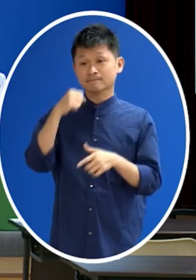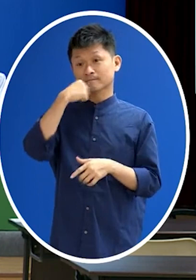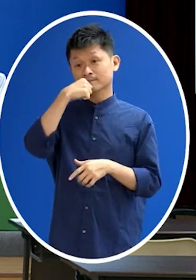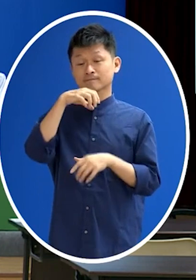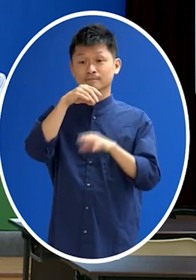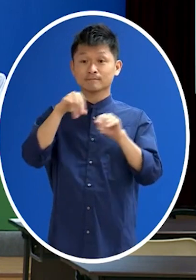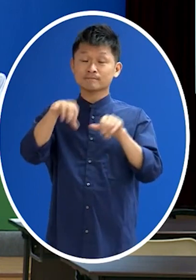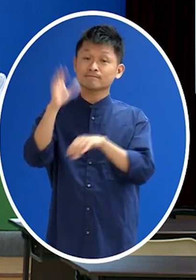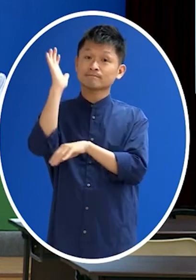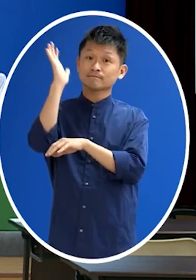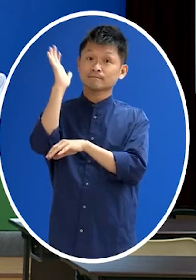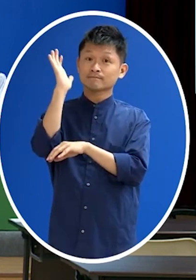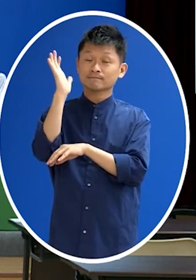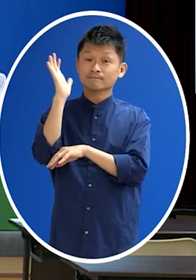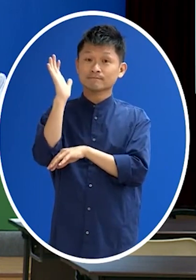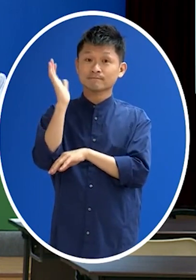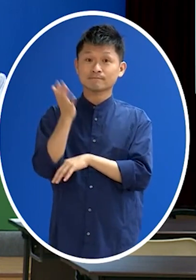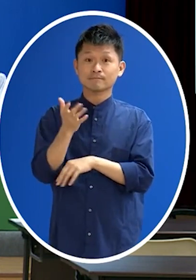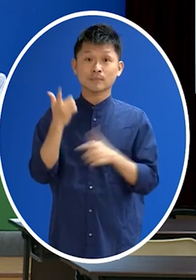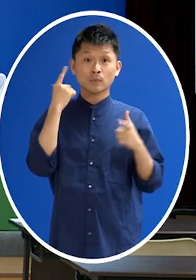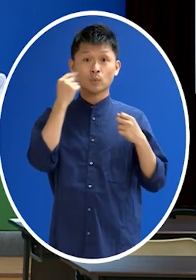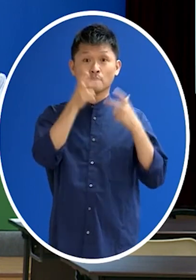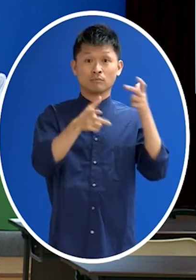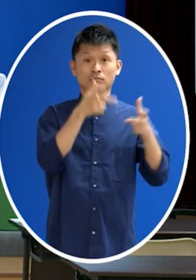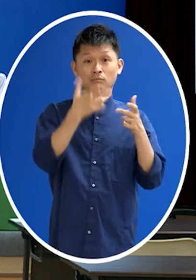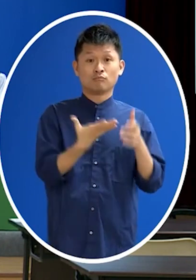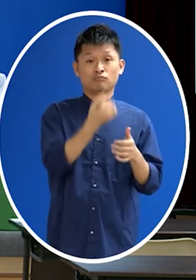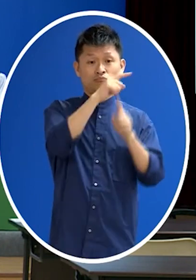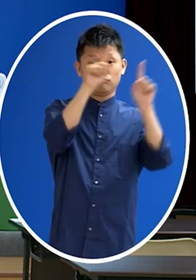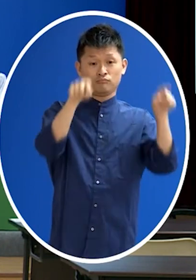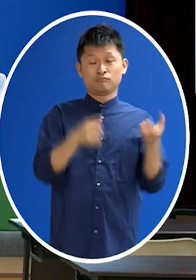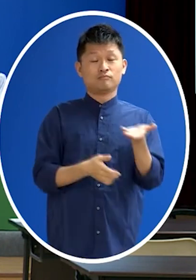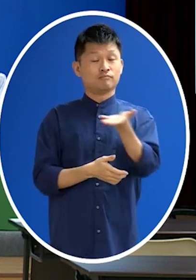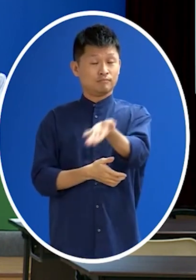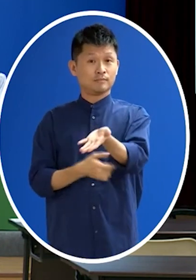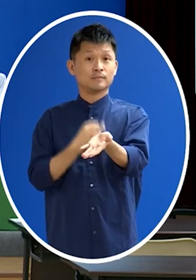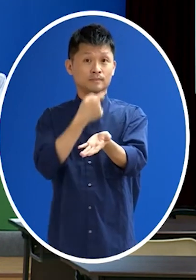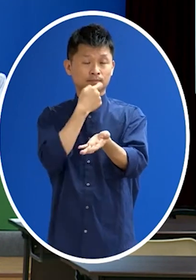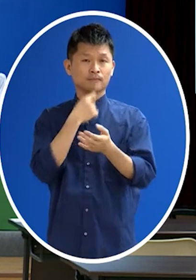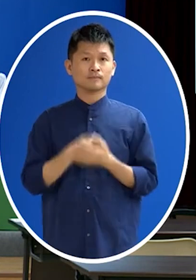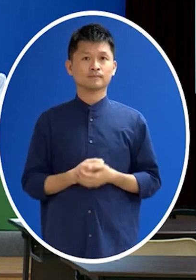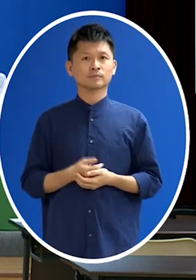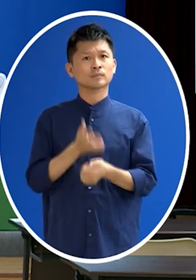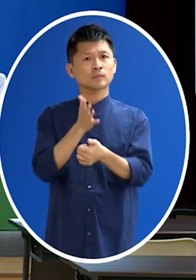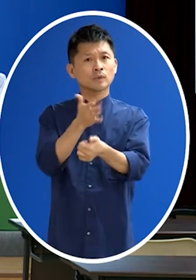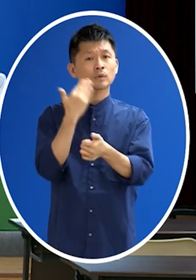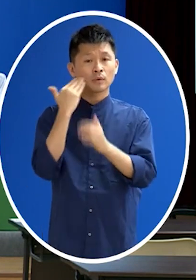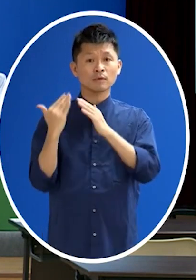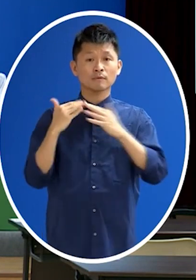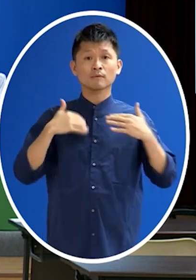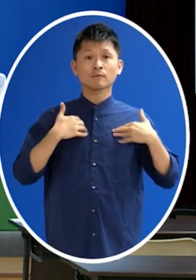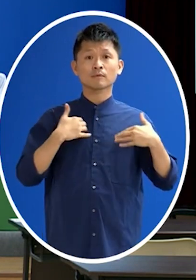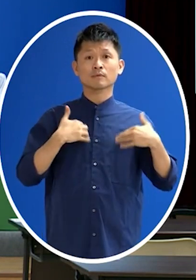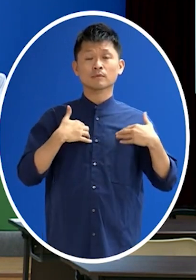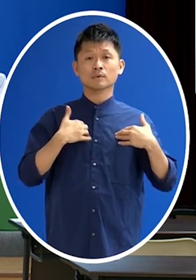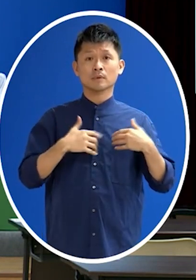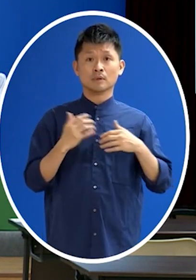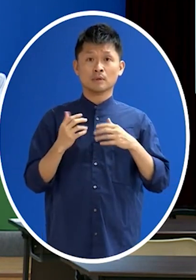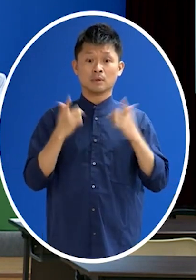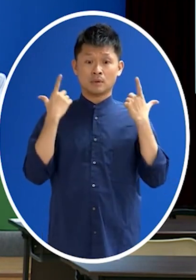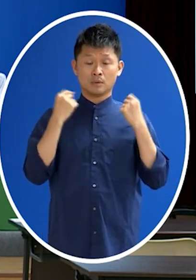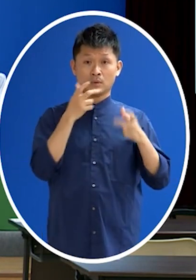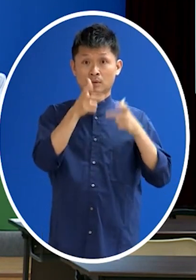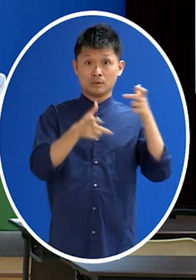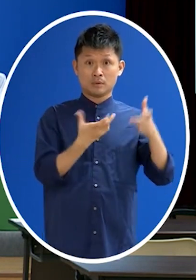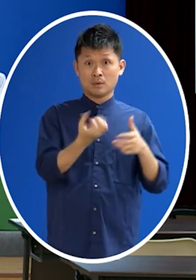湾的一些地方政府这个原厂的授权书，但我们想问的是说，请问如果说复星真的给了原厂授权书，